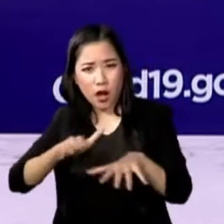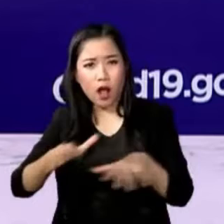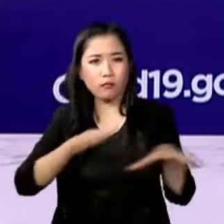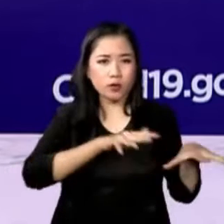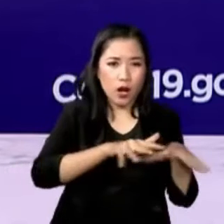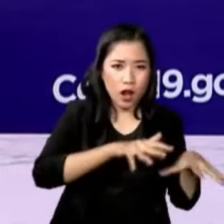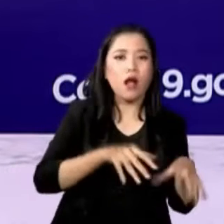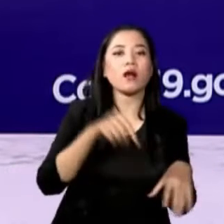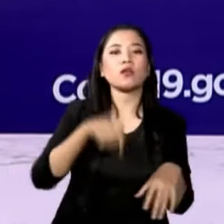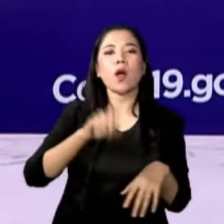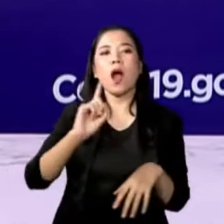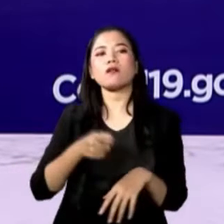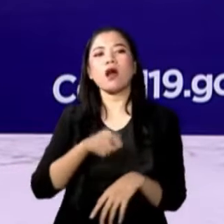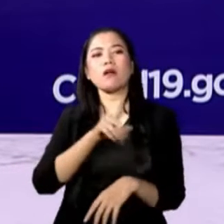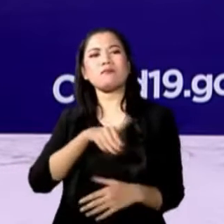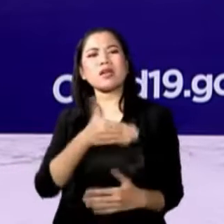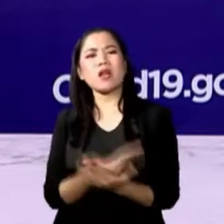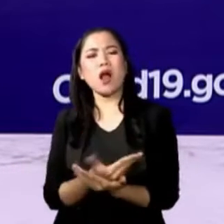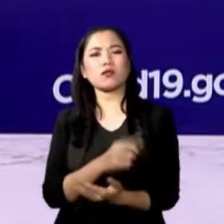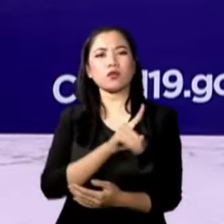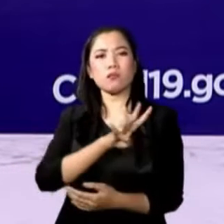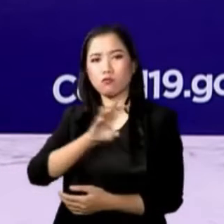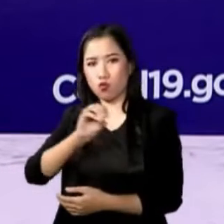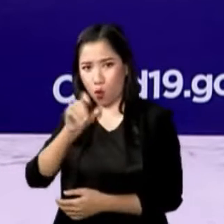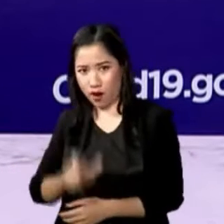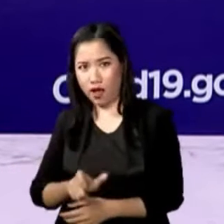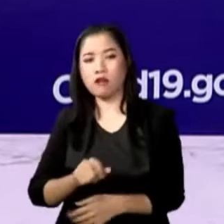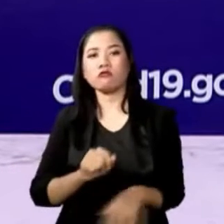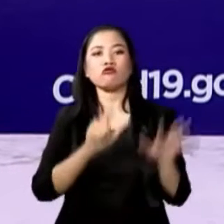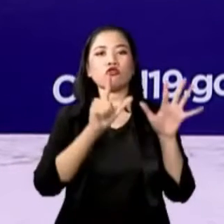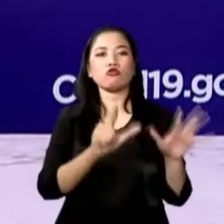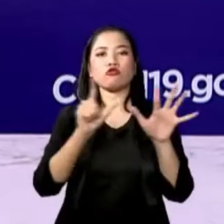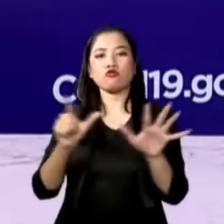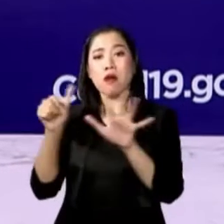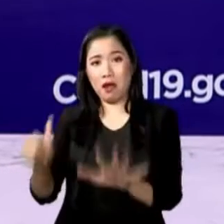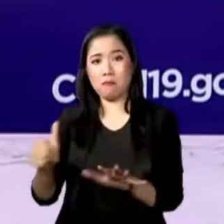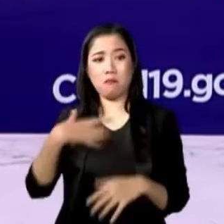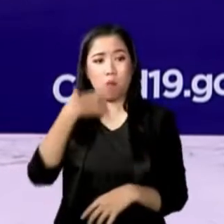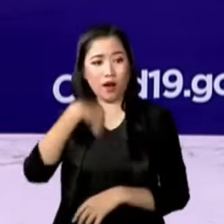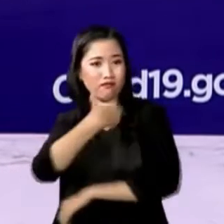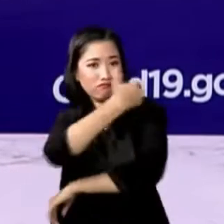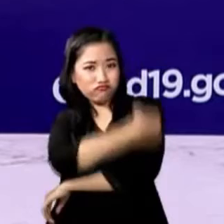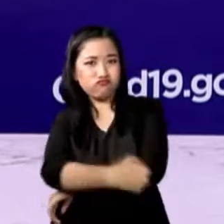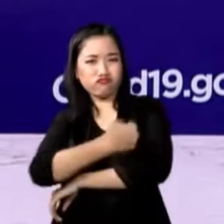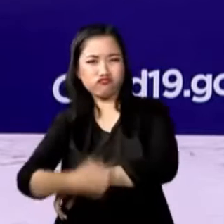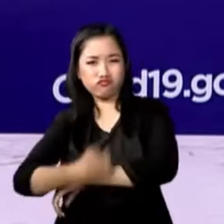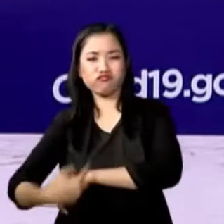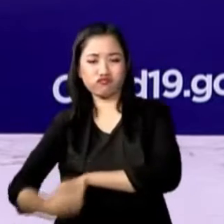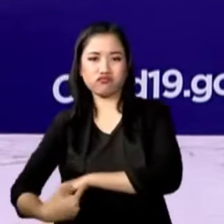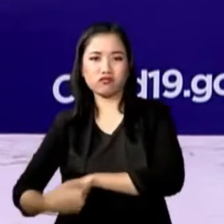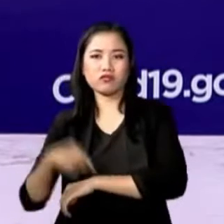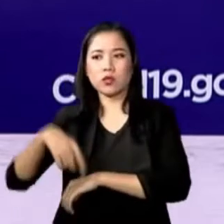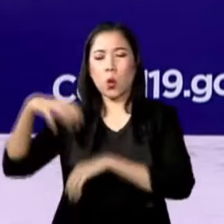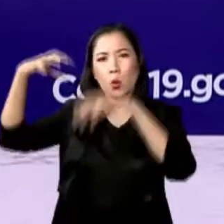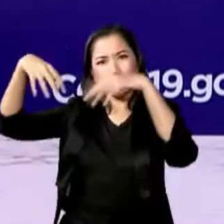sudah merenggut 140 korban jiwa dan 776 orang luka-luka. Curah hujan